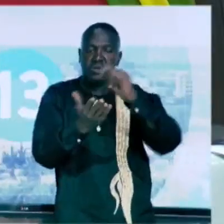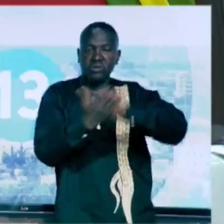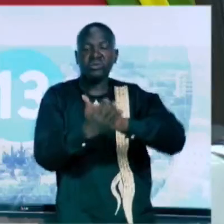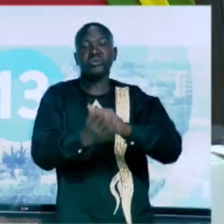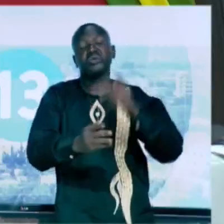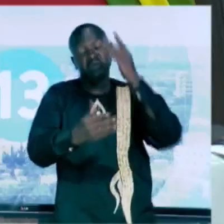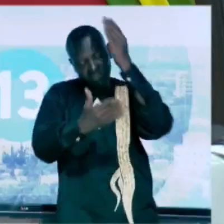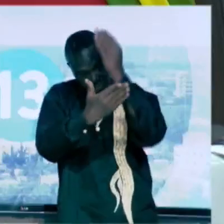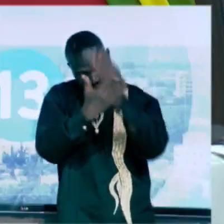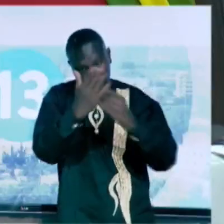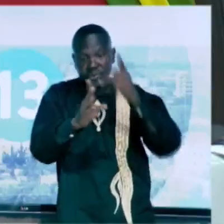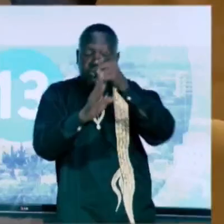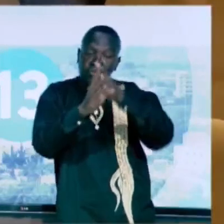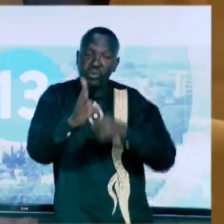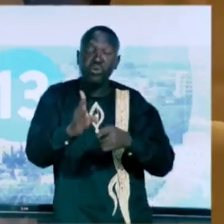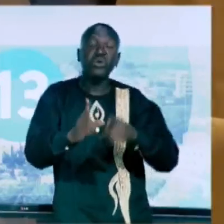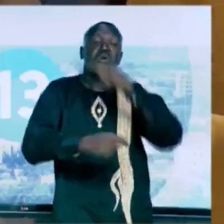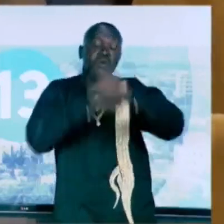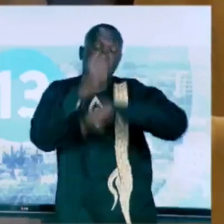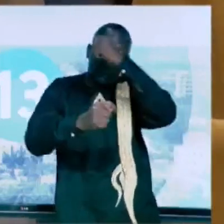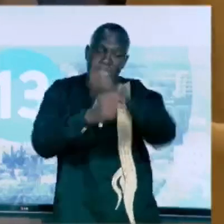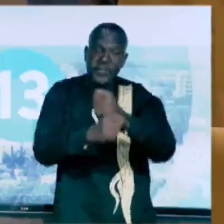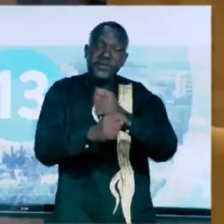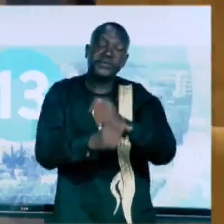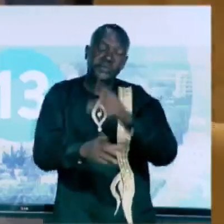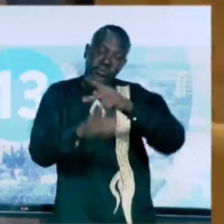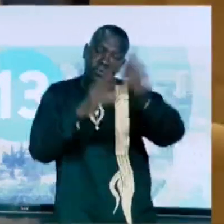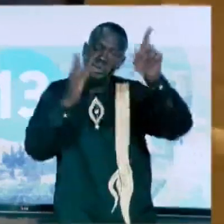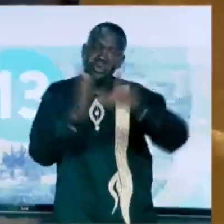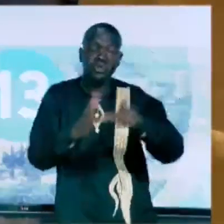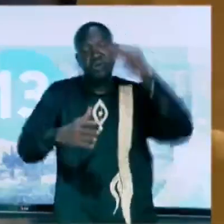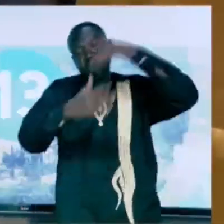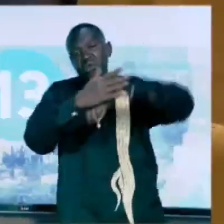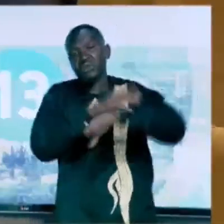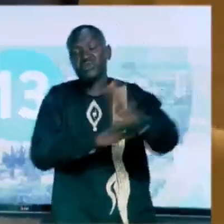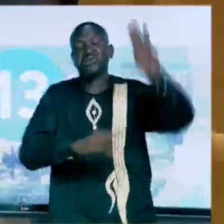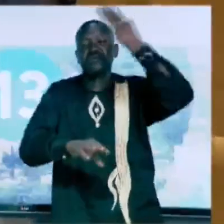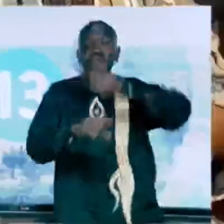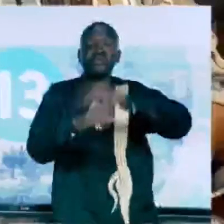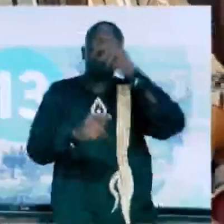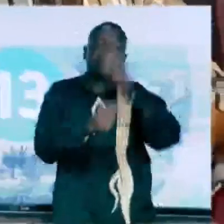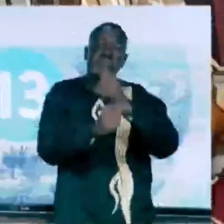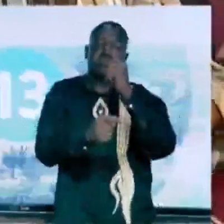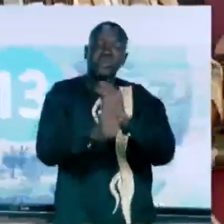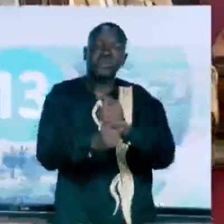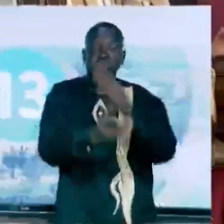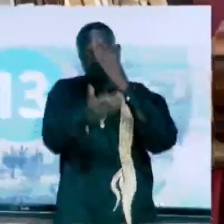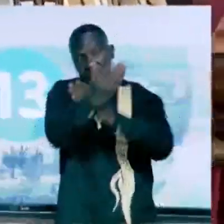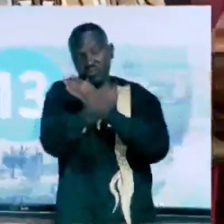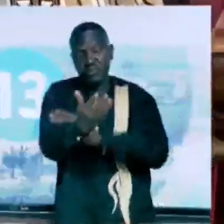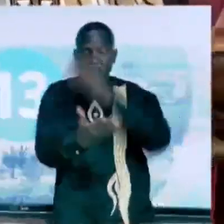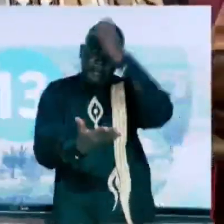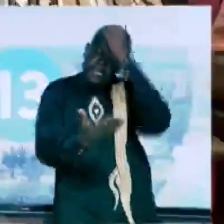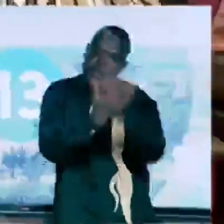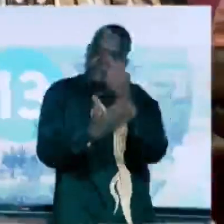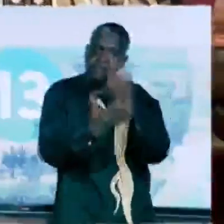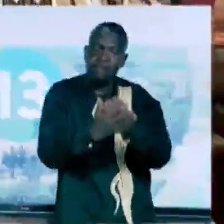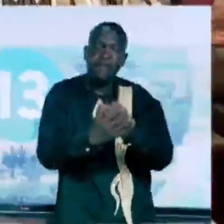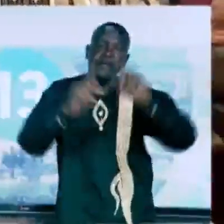2 mois. La gestion des dépenses de personnel dans le cadre de la mise en œuvre des réformes budgétaires est la